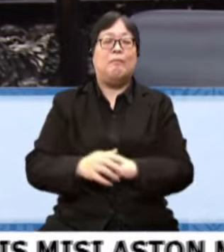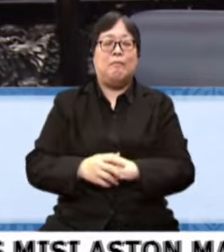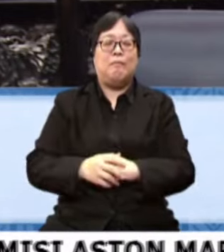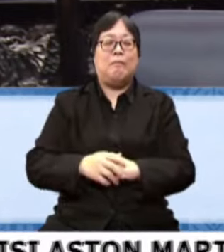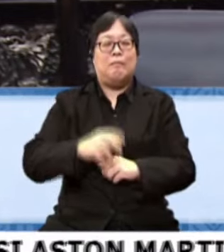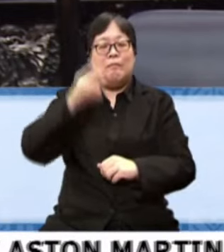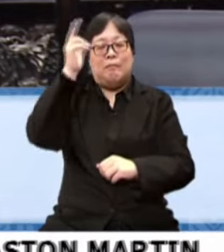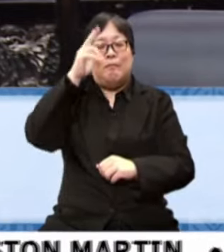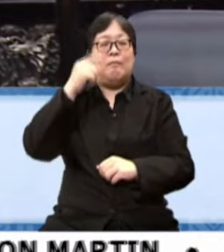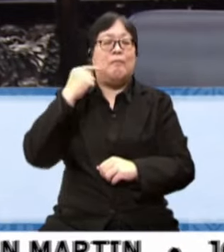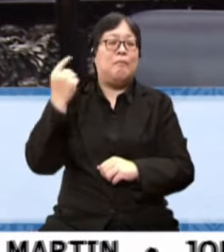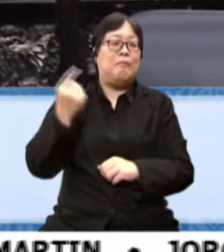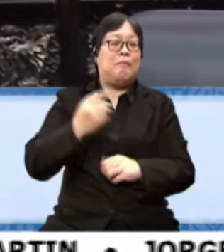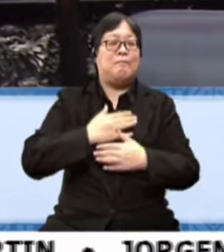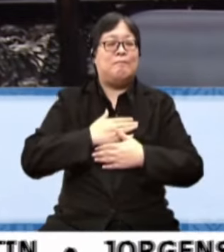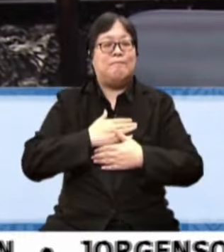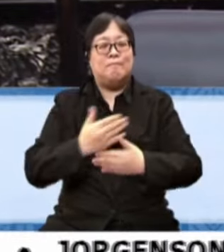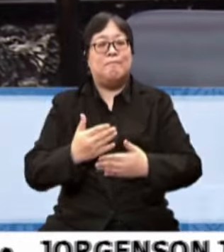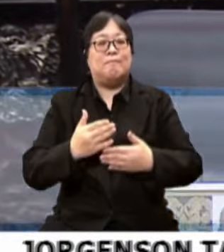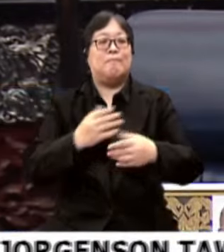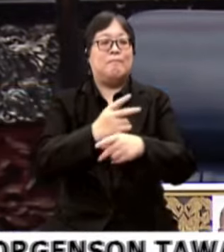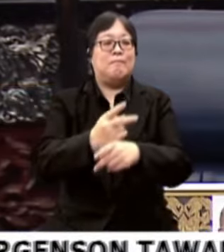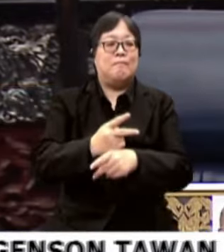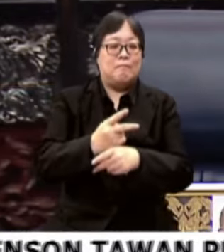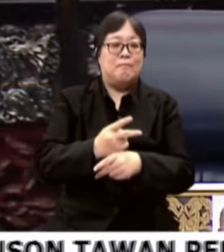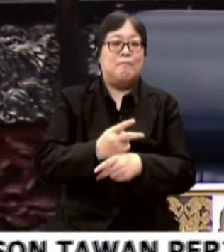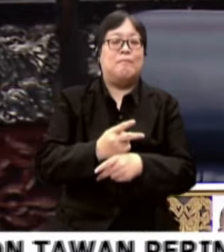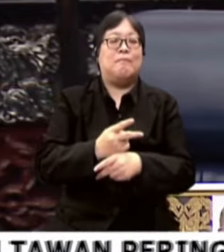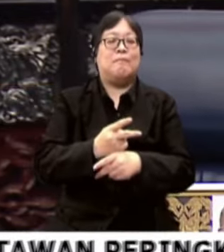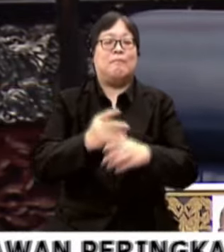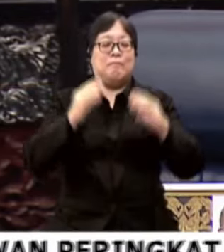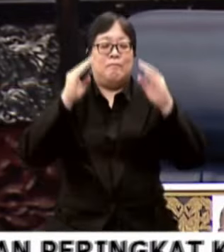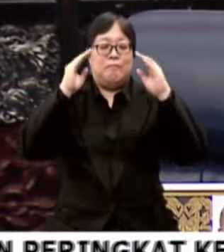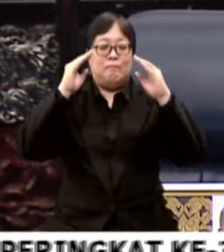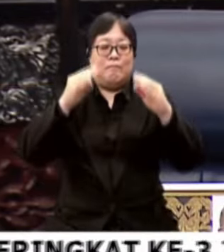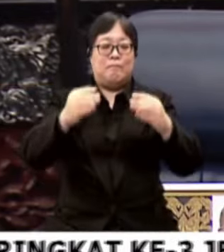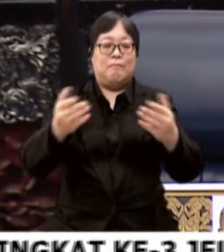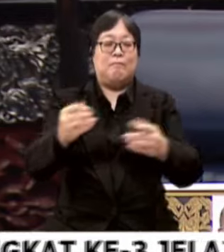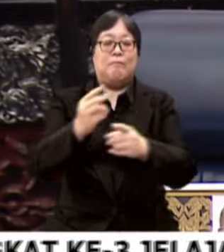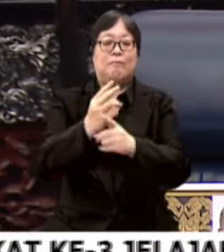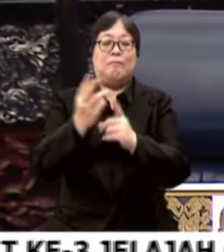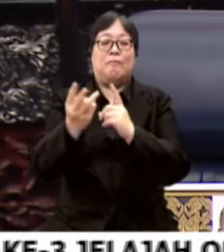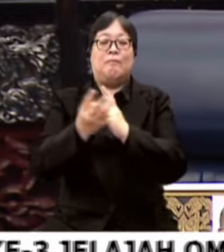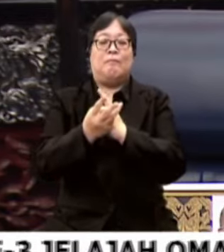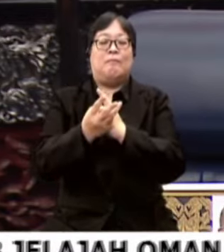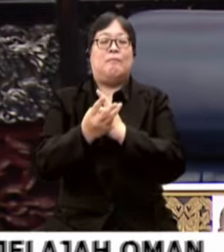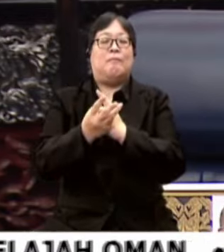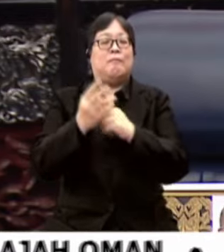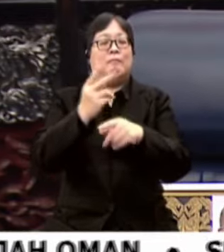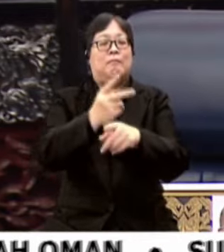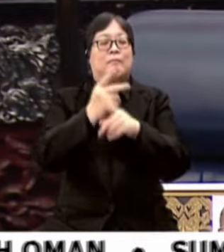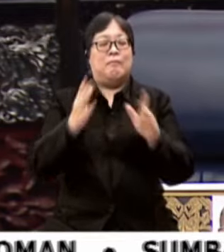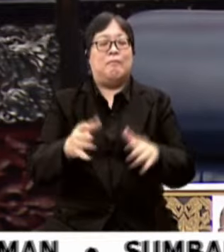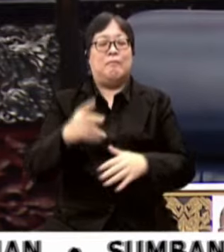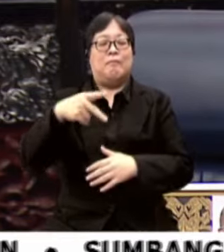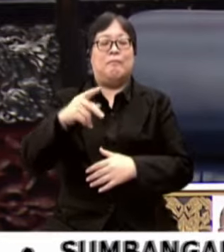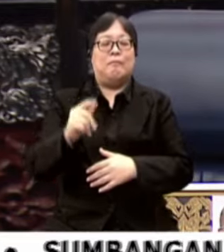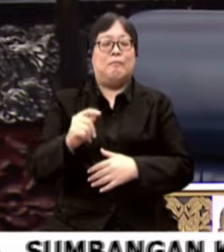kerajaan sentiasa prihatin dan memberi perhatian kepada kebajikan peminjam PT PTN